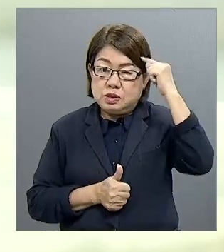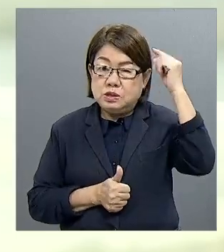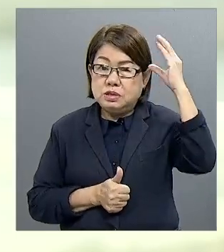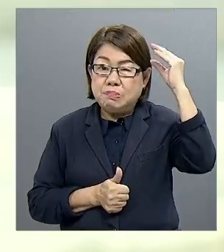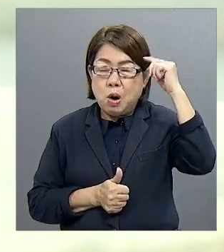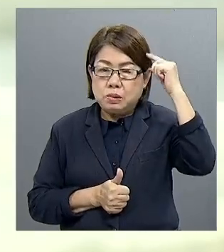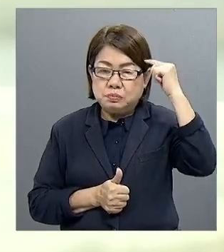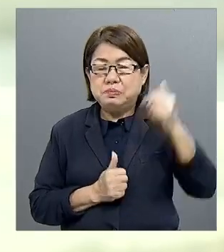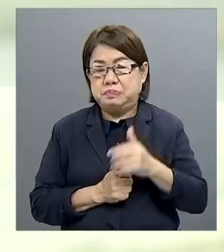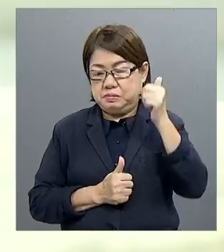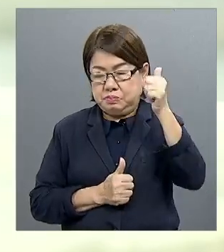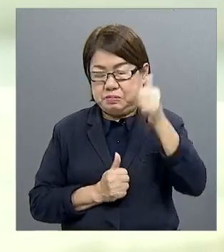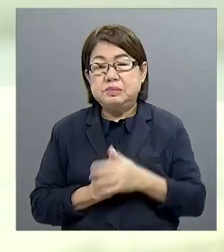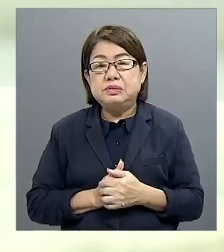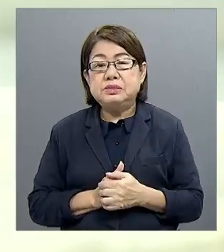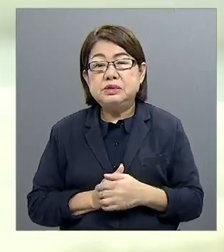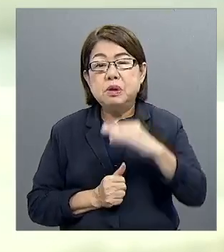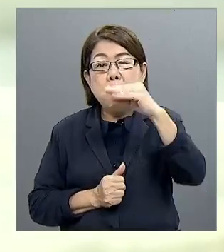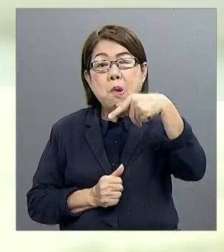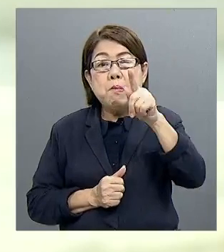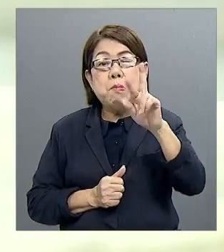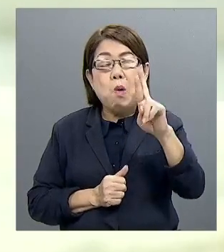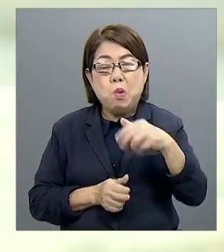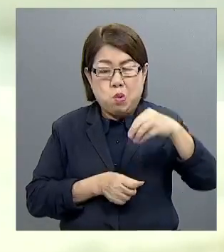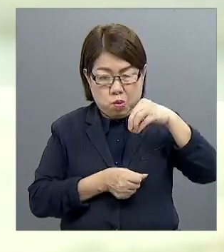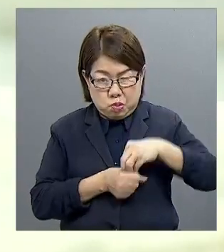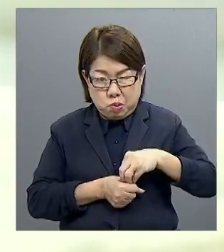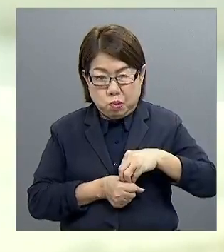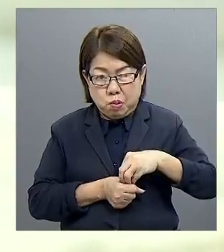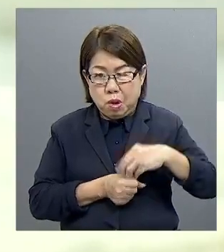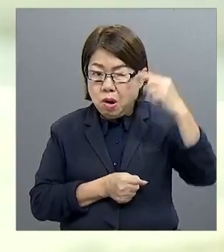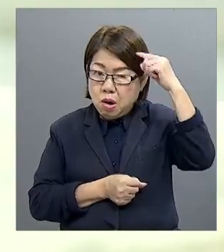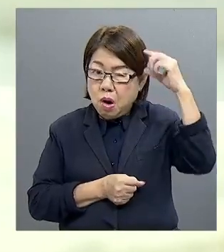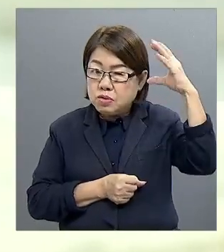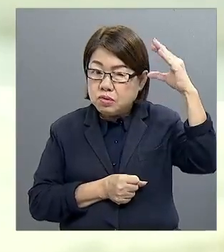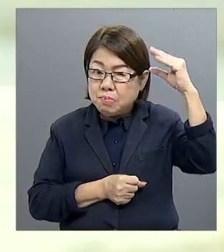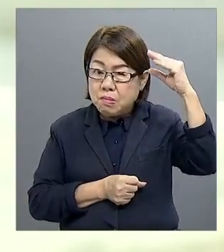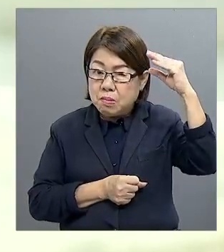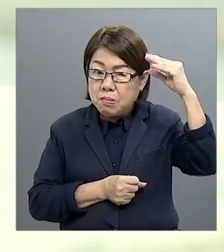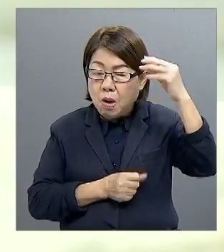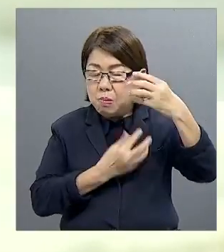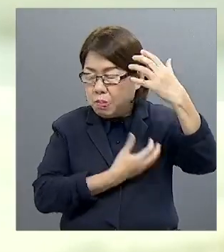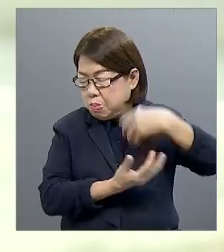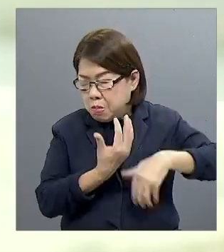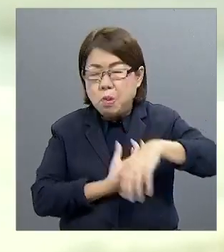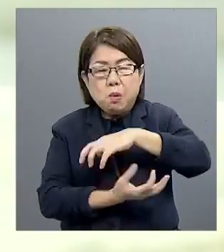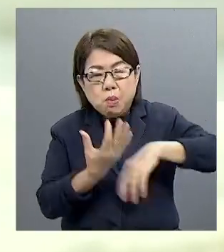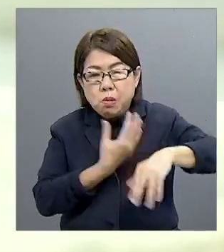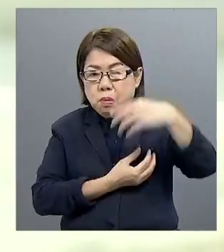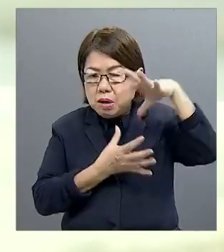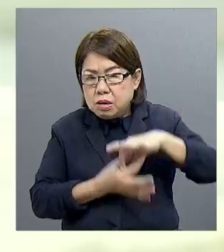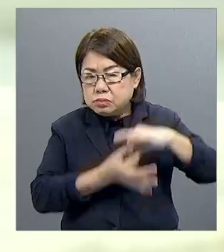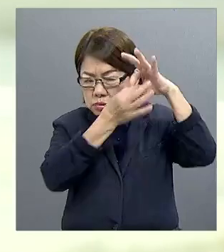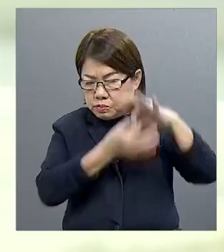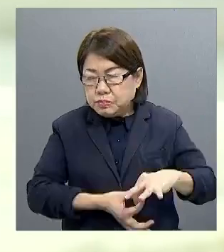โพแทสเซียมถือเป็นแร่ธาตุร่าเริงช่วยให้สมองเนี่ยคุยกับกล้ามเนื้อในร่างกายเราเนี่ยครับได้คล่องขึ้นแอคทีฟขึ้นนะครับสม